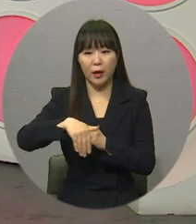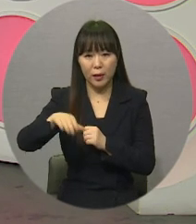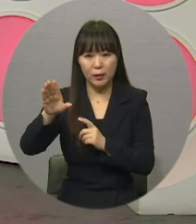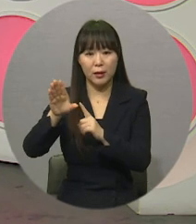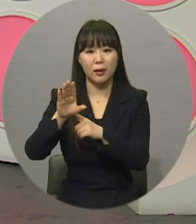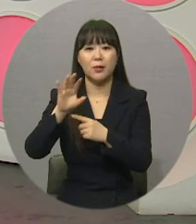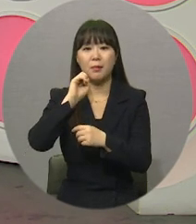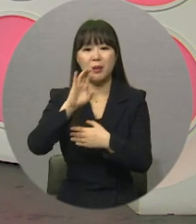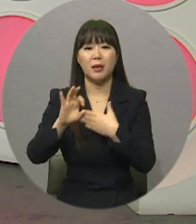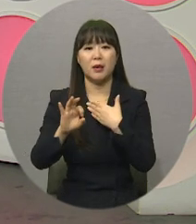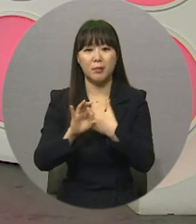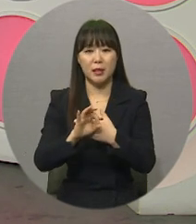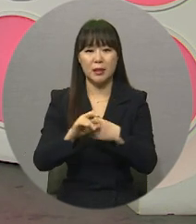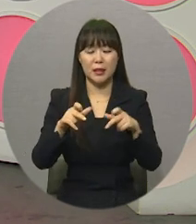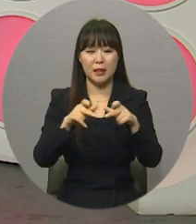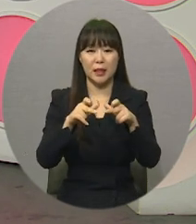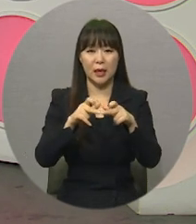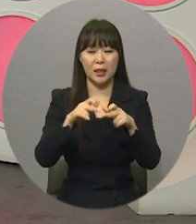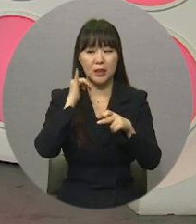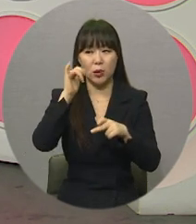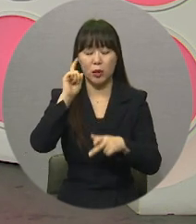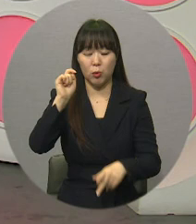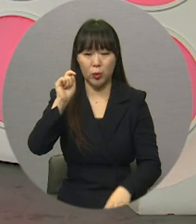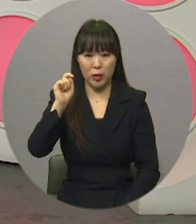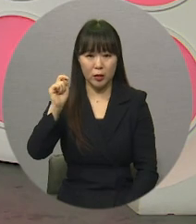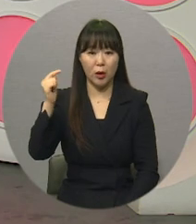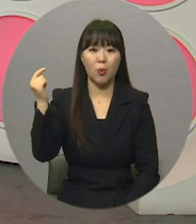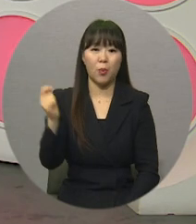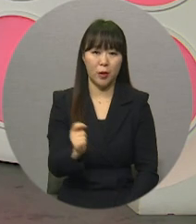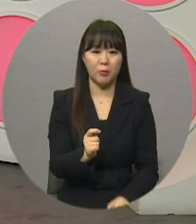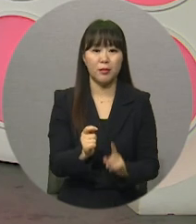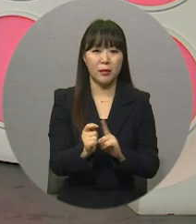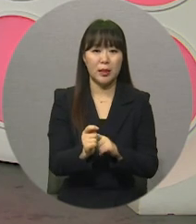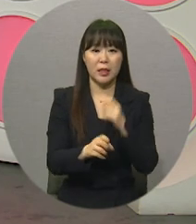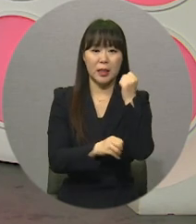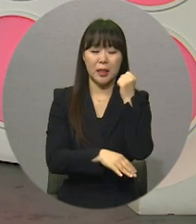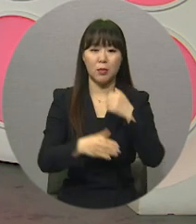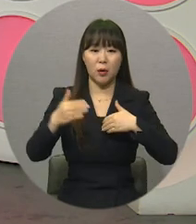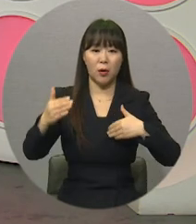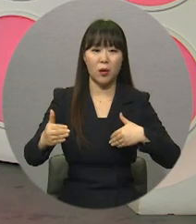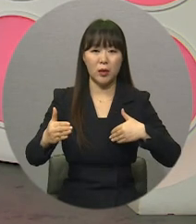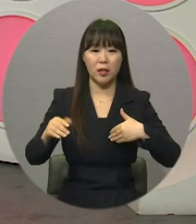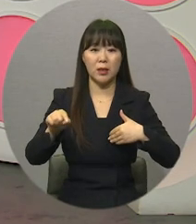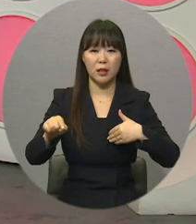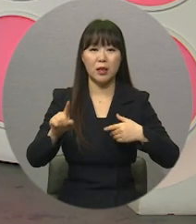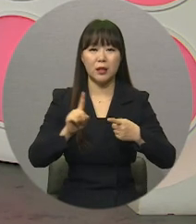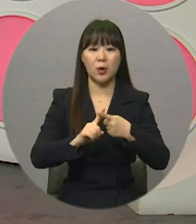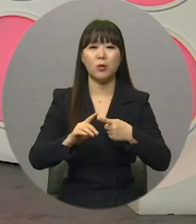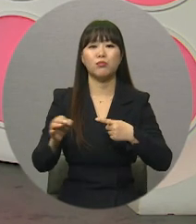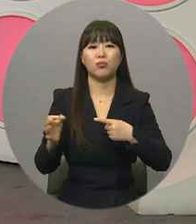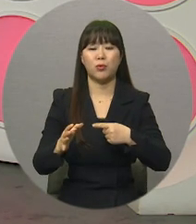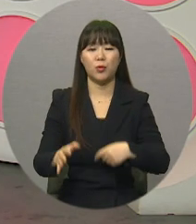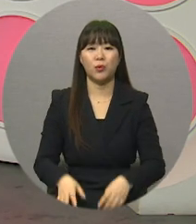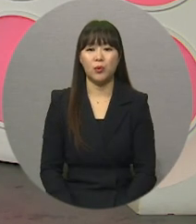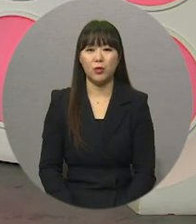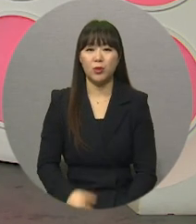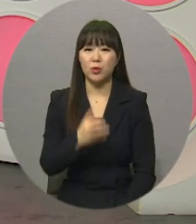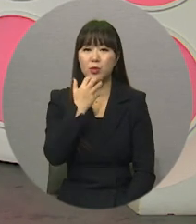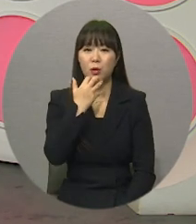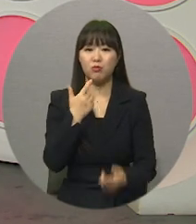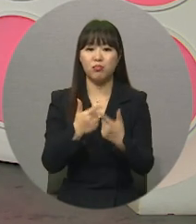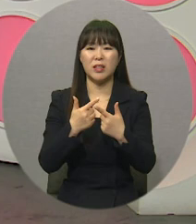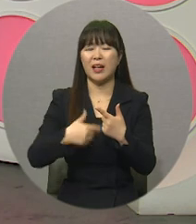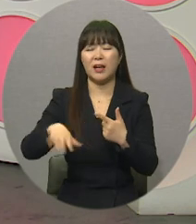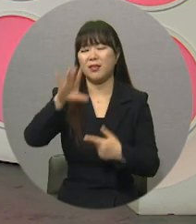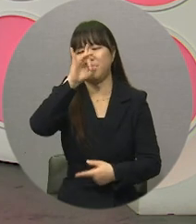움직인다 그러면 아. 이제 장애인 택시가 다 와요. 진짜요? 네. 그래서 기본 거리는 무료로 데려다 줘요. 여기 서울에서